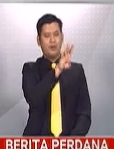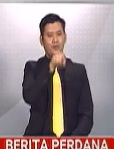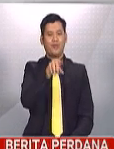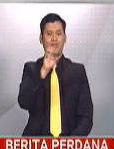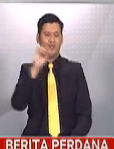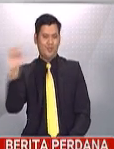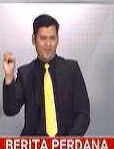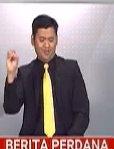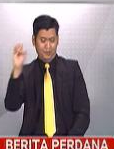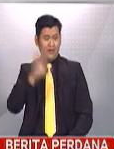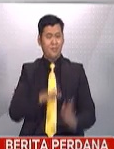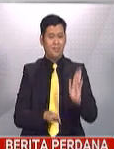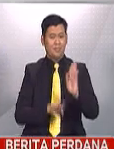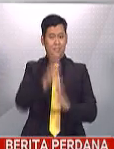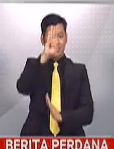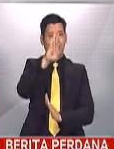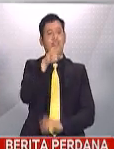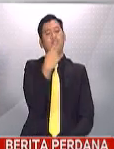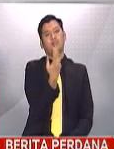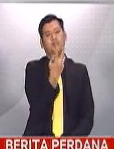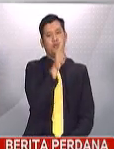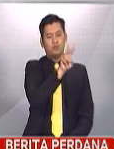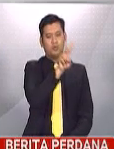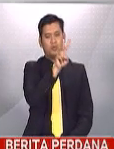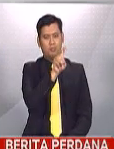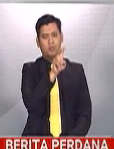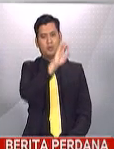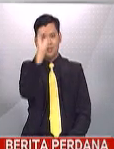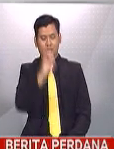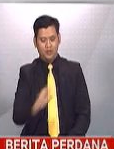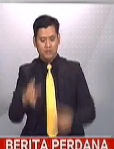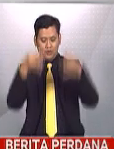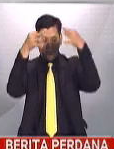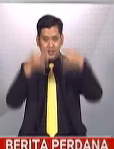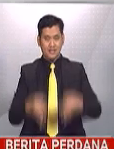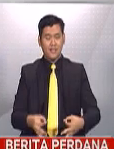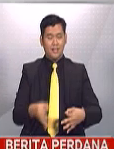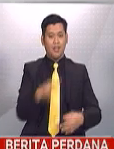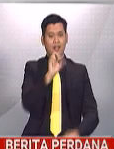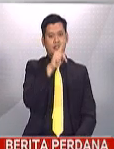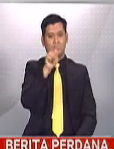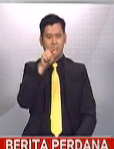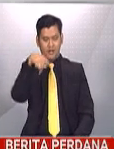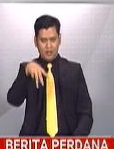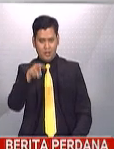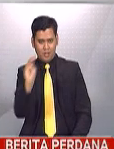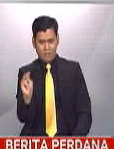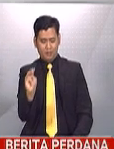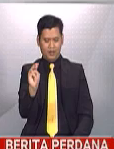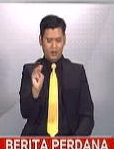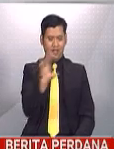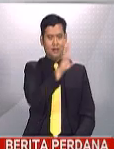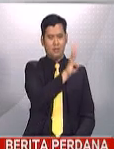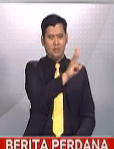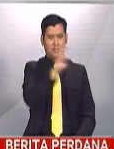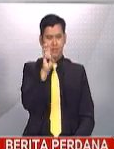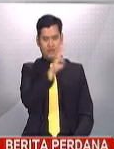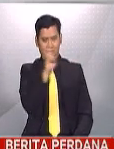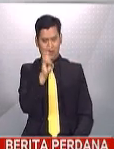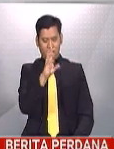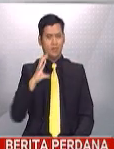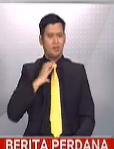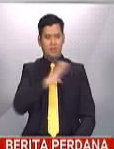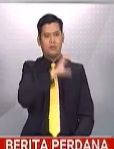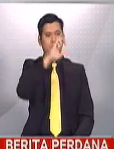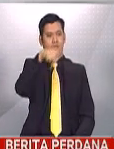itu meningkat 20% berbanding keputusan STPM 2018 dengan 666 calon mendapat